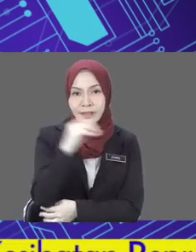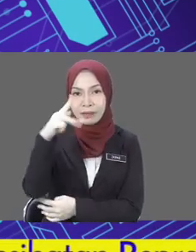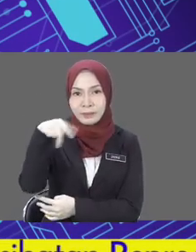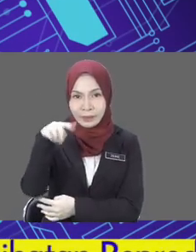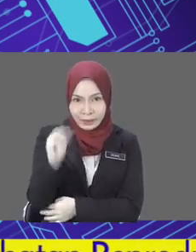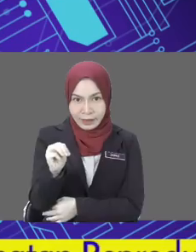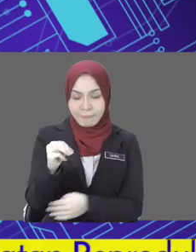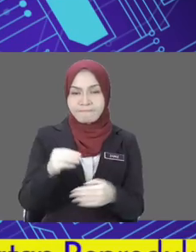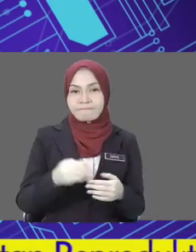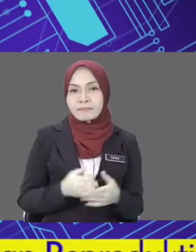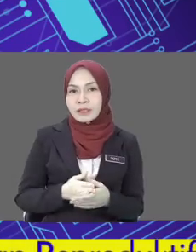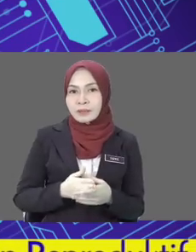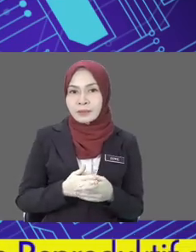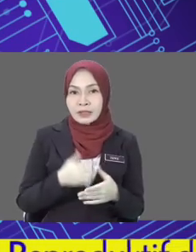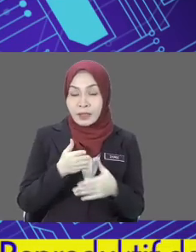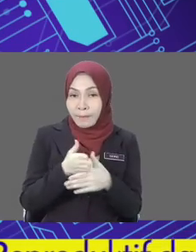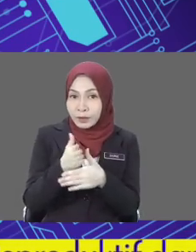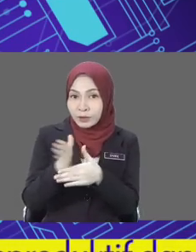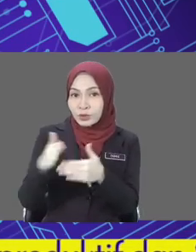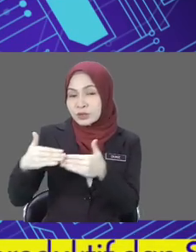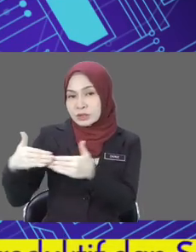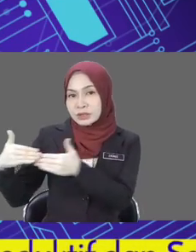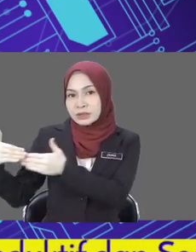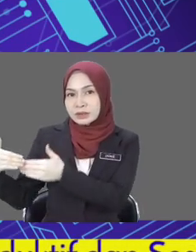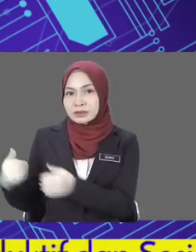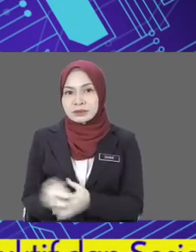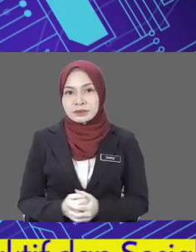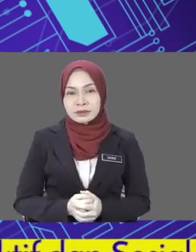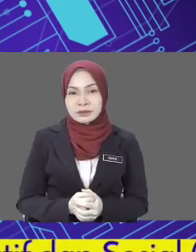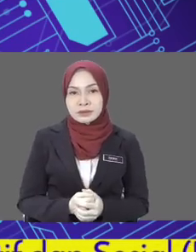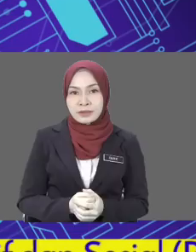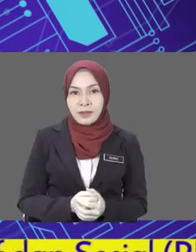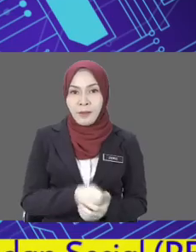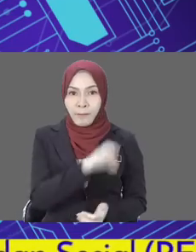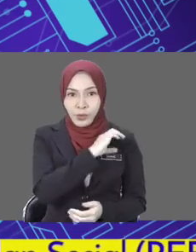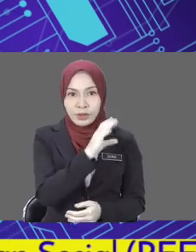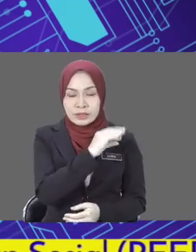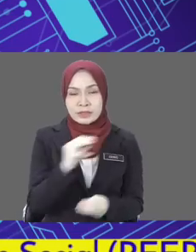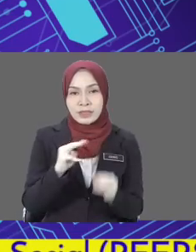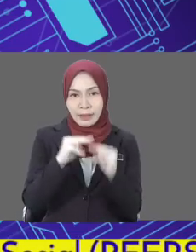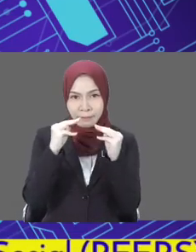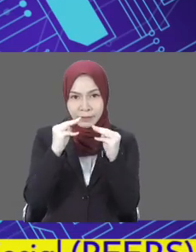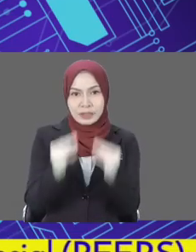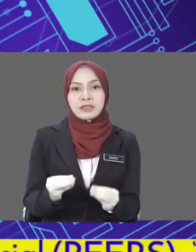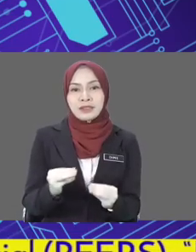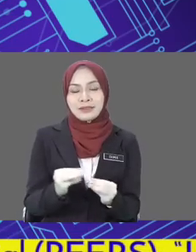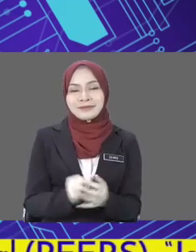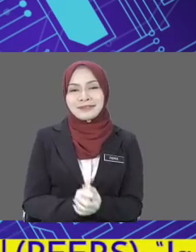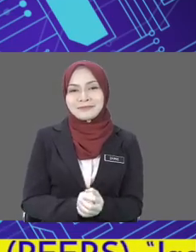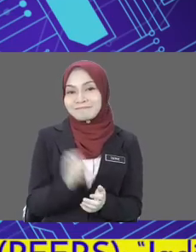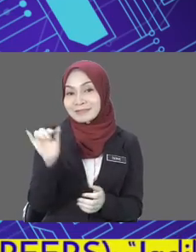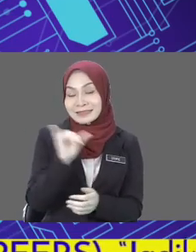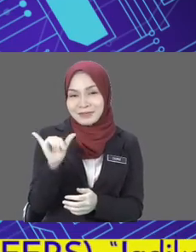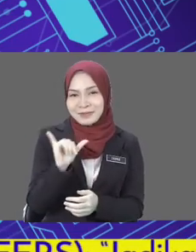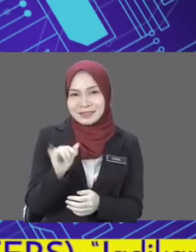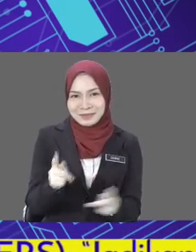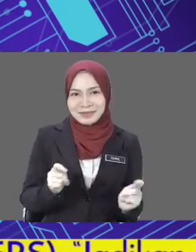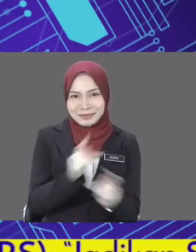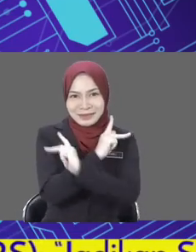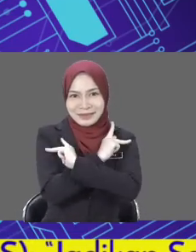bersesuaian dengan tema pdrm police dan masyarakat berpisah tiada sekian terima